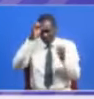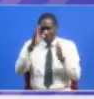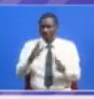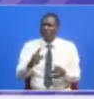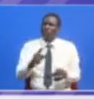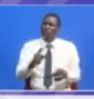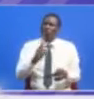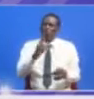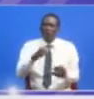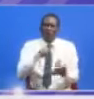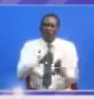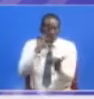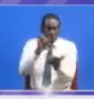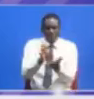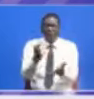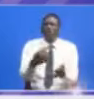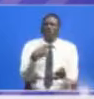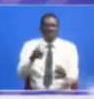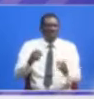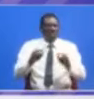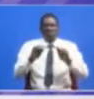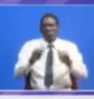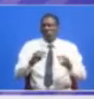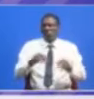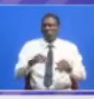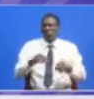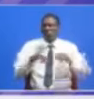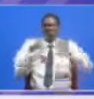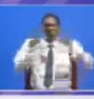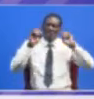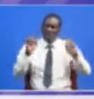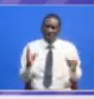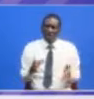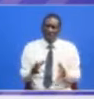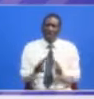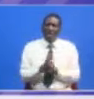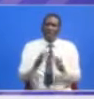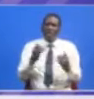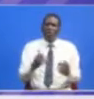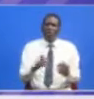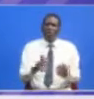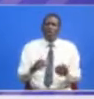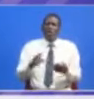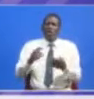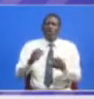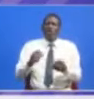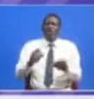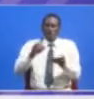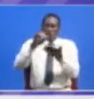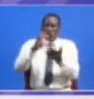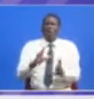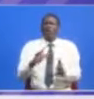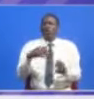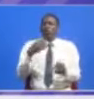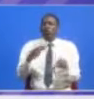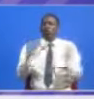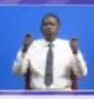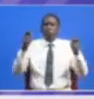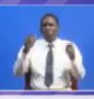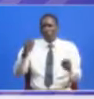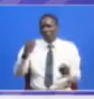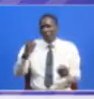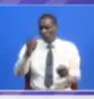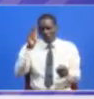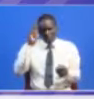kalamu, wakisema hali ina msingi. Na haya yanajiri wakati hatma ya madaktari wanaogoma huko Kiambu ikikosa kujulikana baada